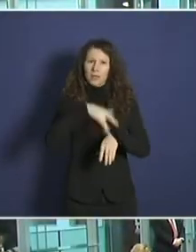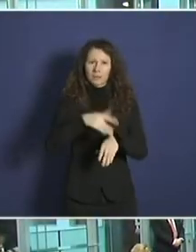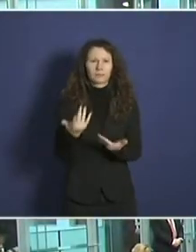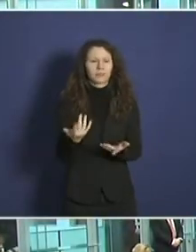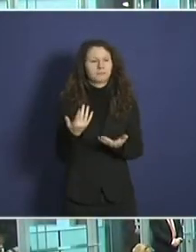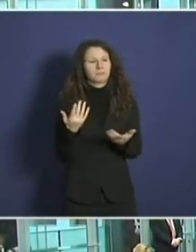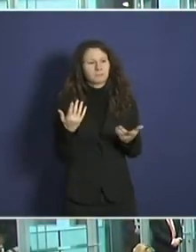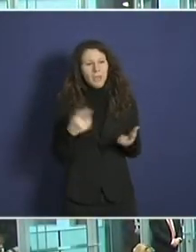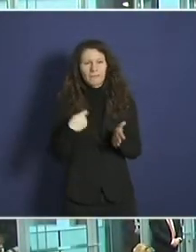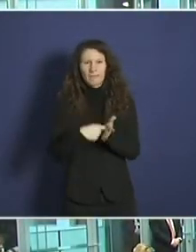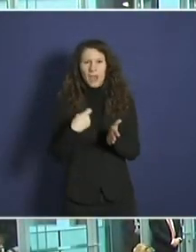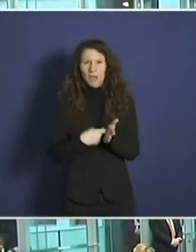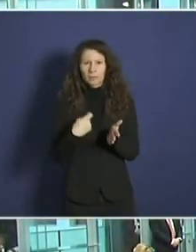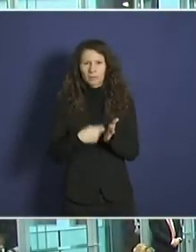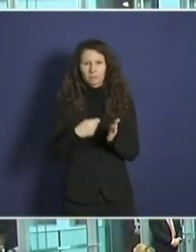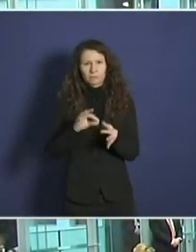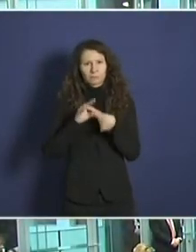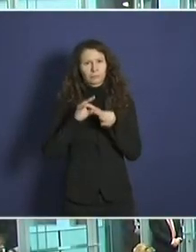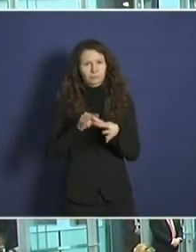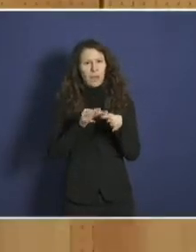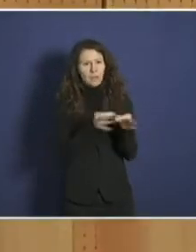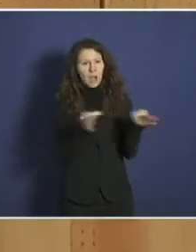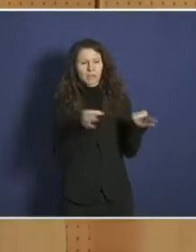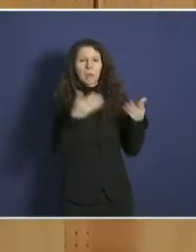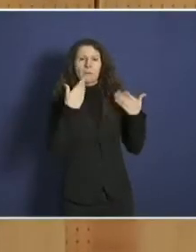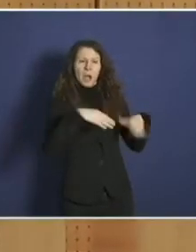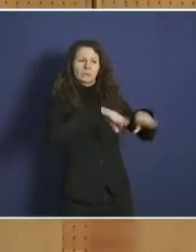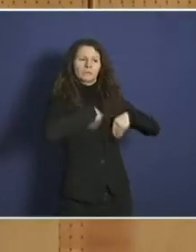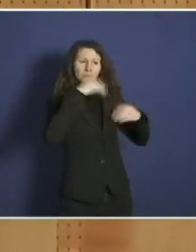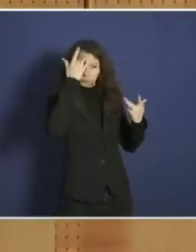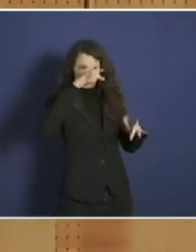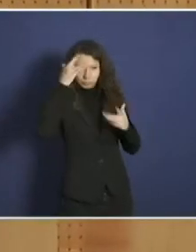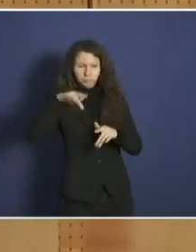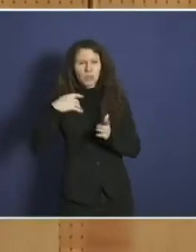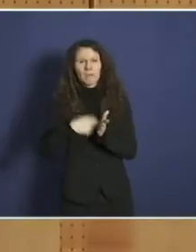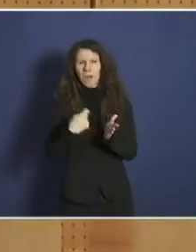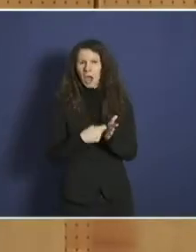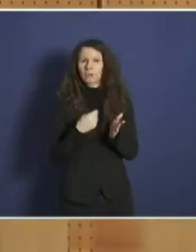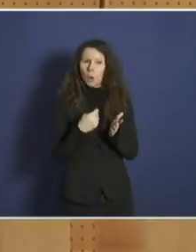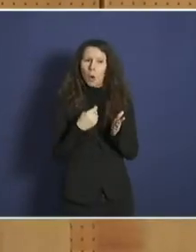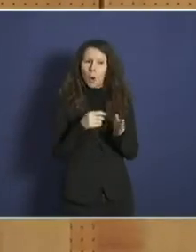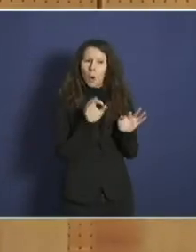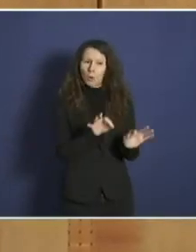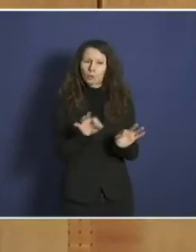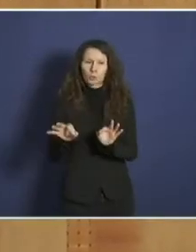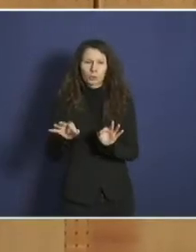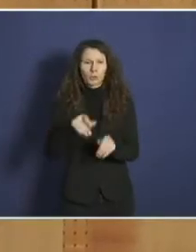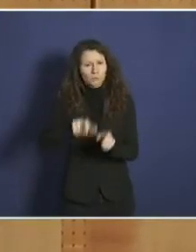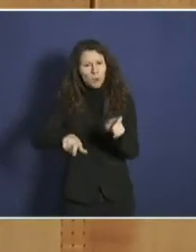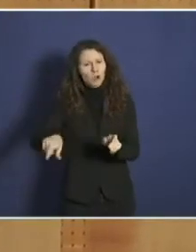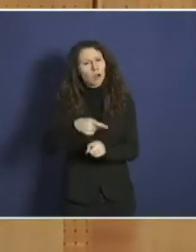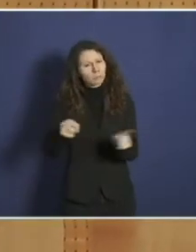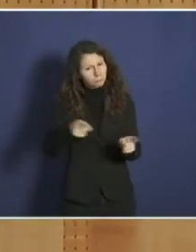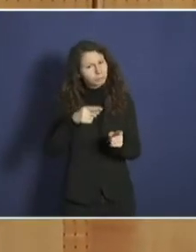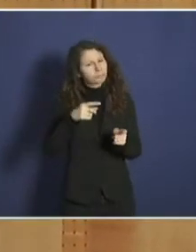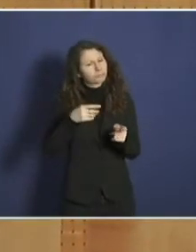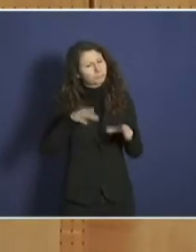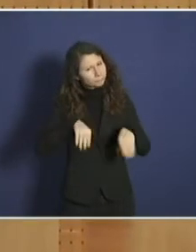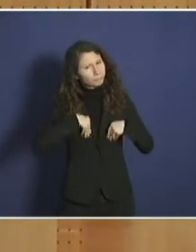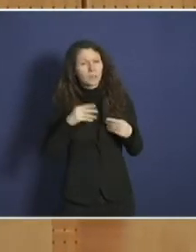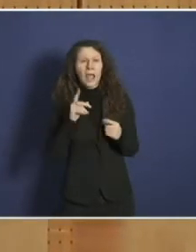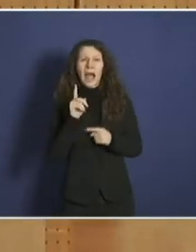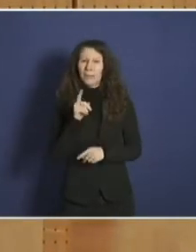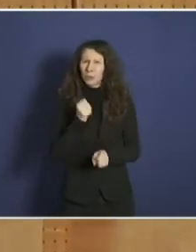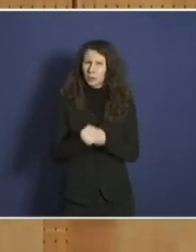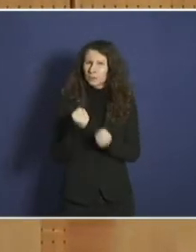noch gut zu den Maßnahmen bei den Bürgern. Gleichzeitig ist es immer schwieriger, offensichtlich viele oder